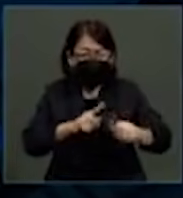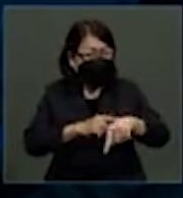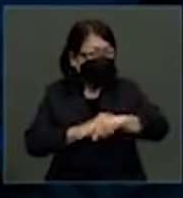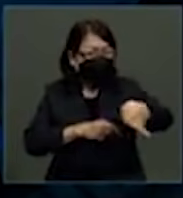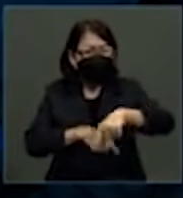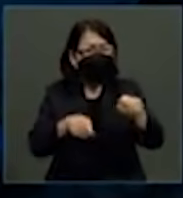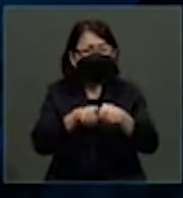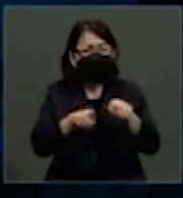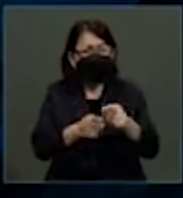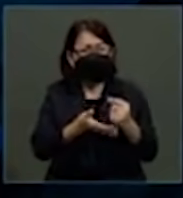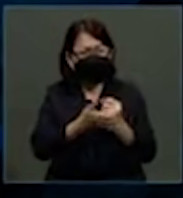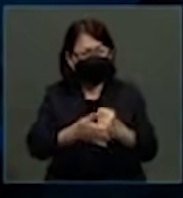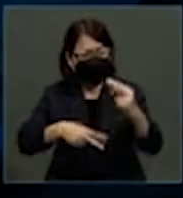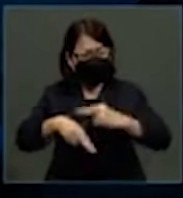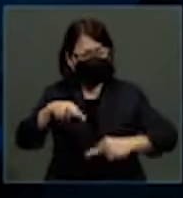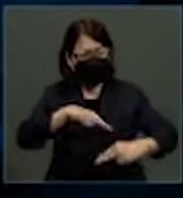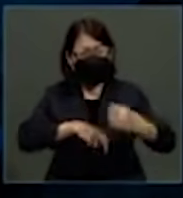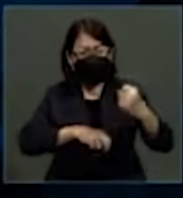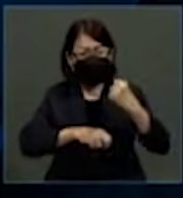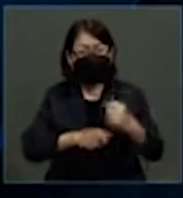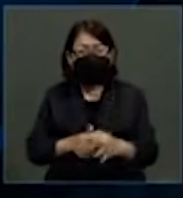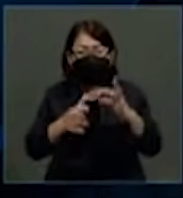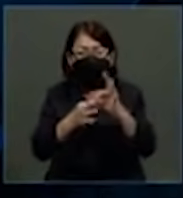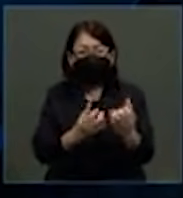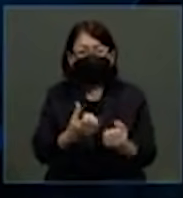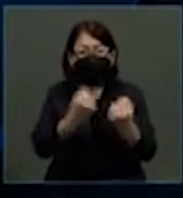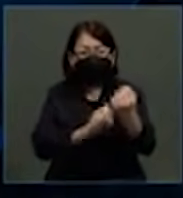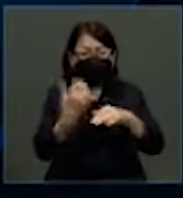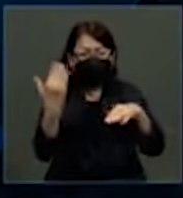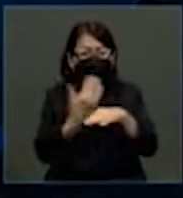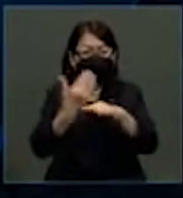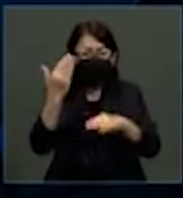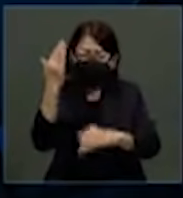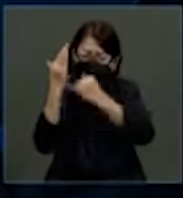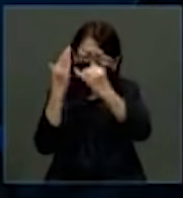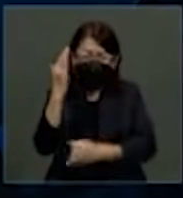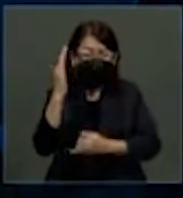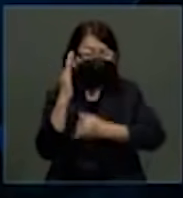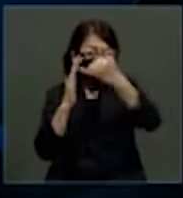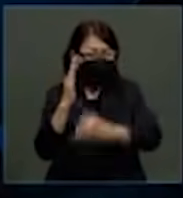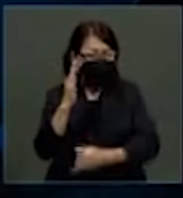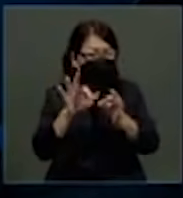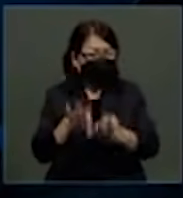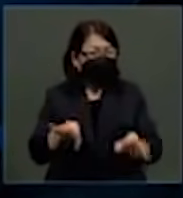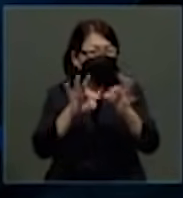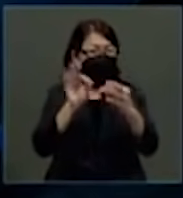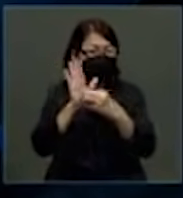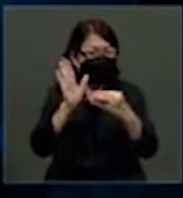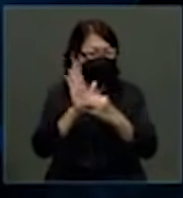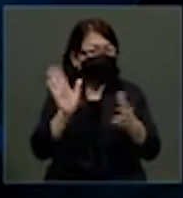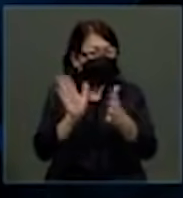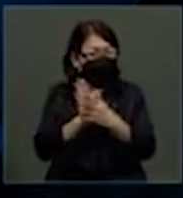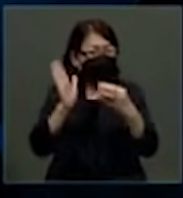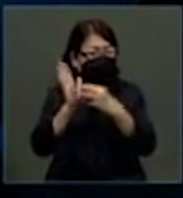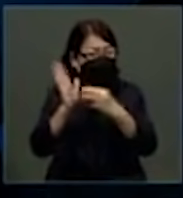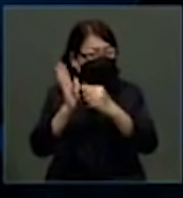ครับแล้วก็ขอให้พนักงานเจ้าหน้าที่เพิ่มความเข้มงวดในการปฏิบัติงานการตรวจคัดกรองการเดินทางในเส้นท